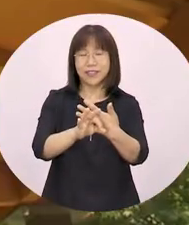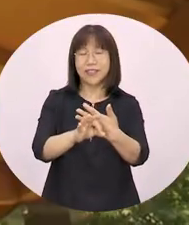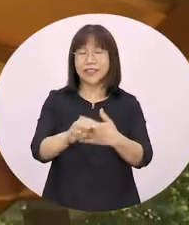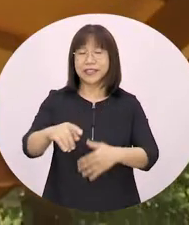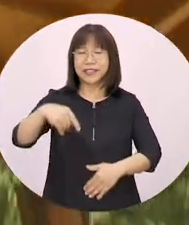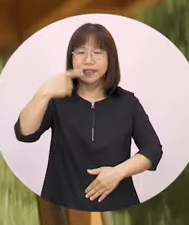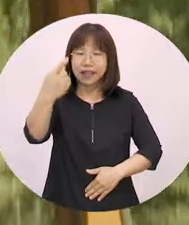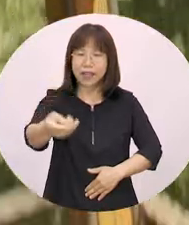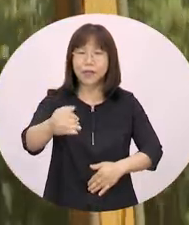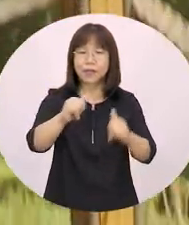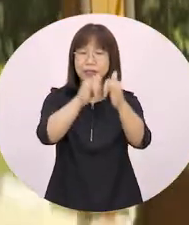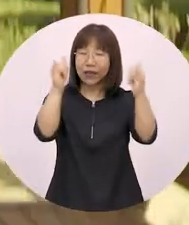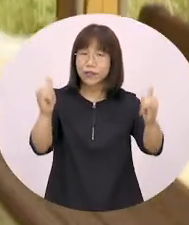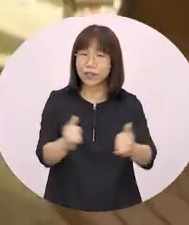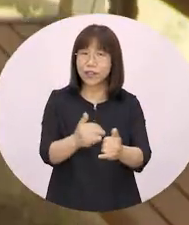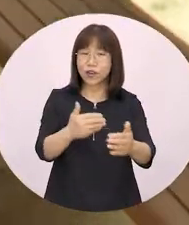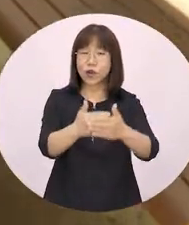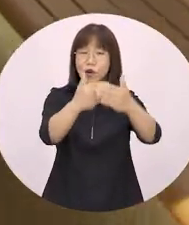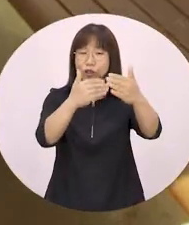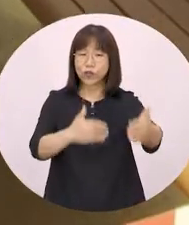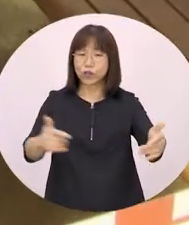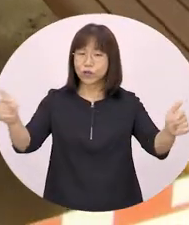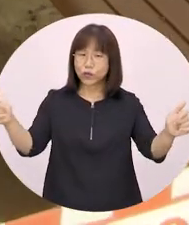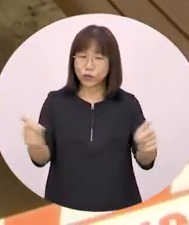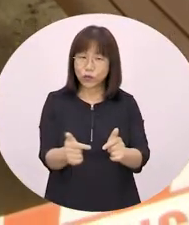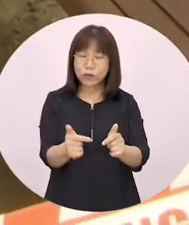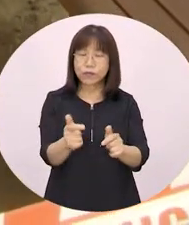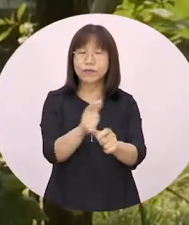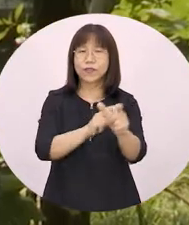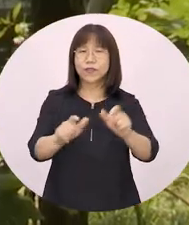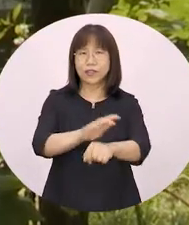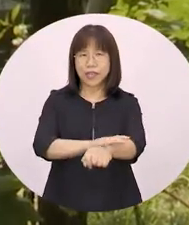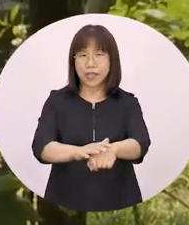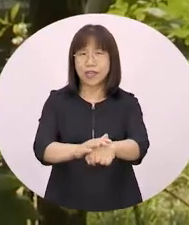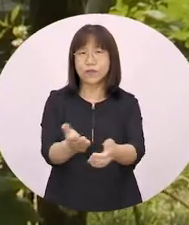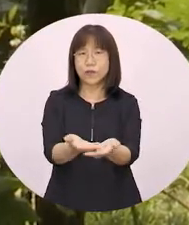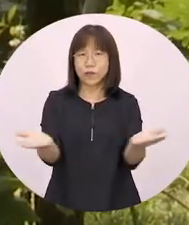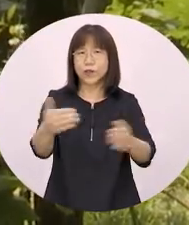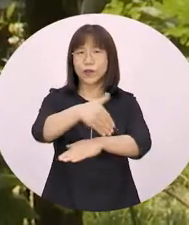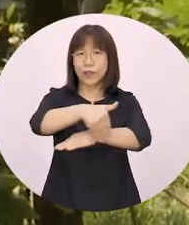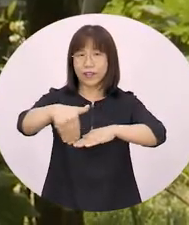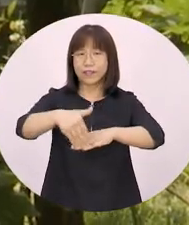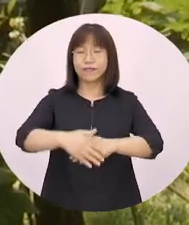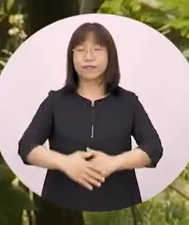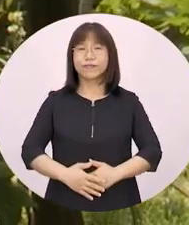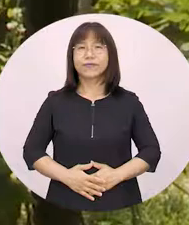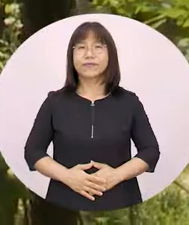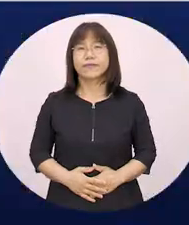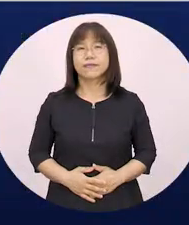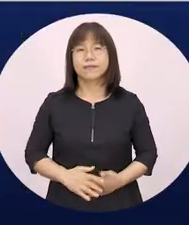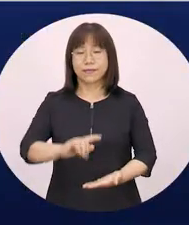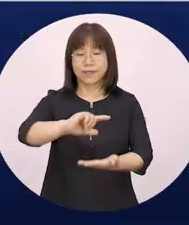기간을 갖고 사회적 거리두기 단계에 맞춰 안정적으로 운영해 나갈 계획입니다.